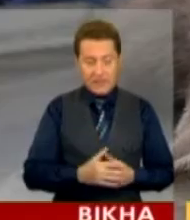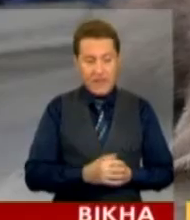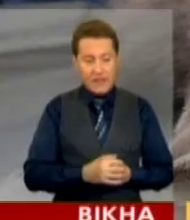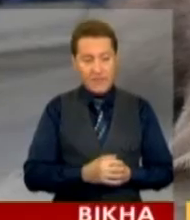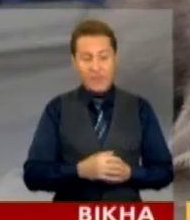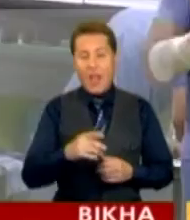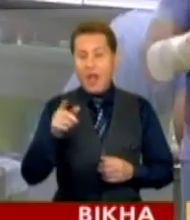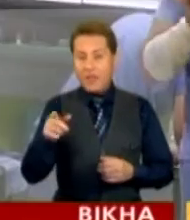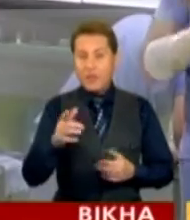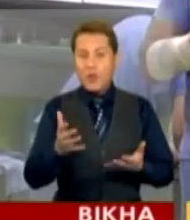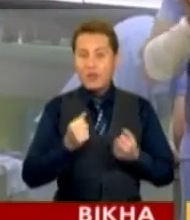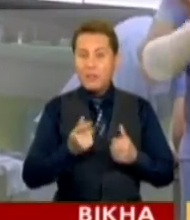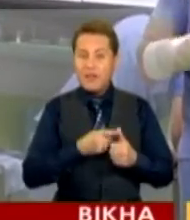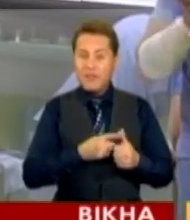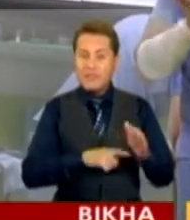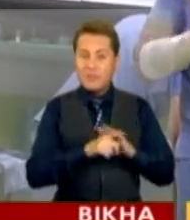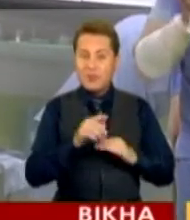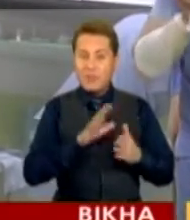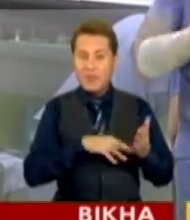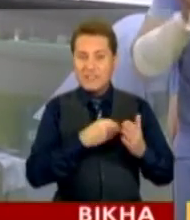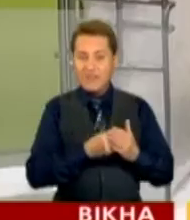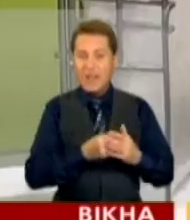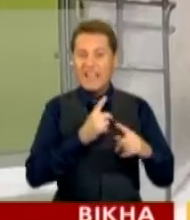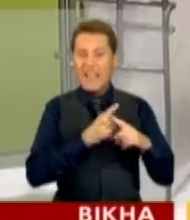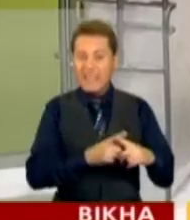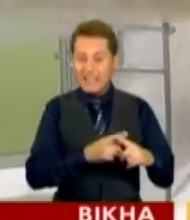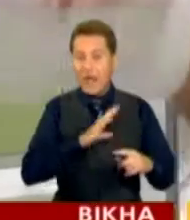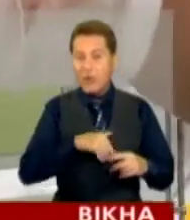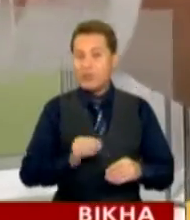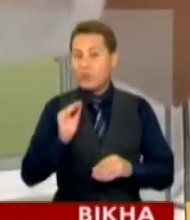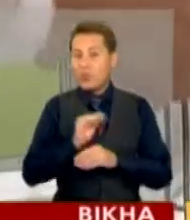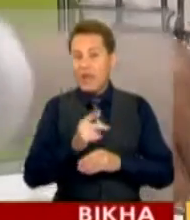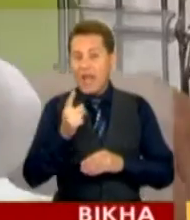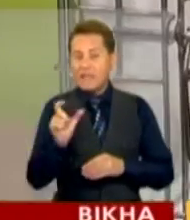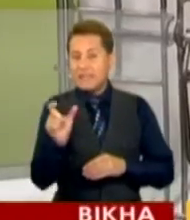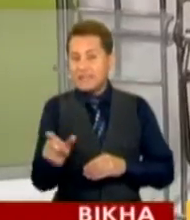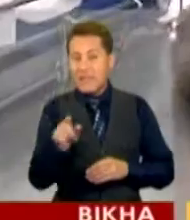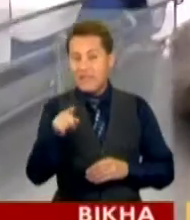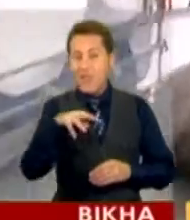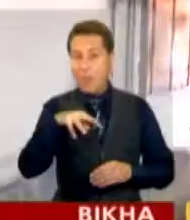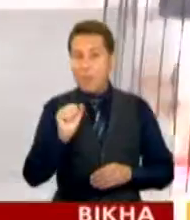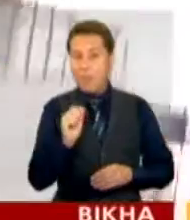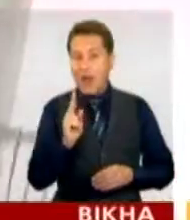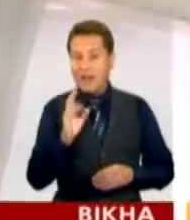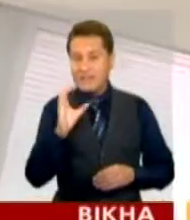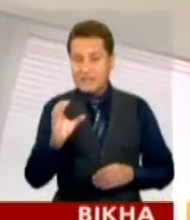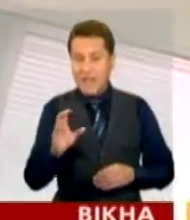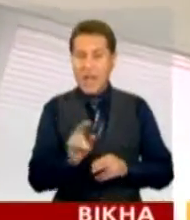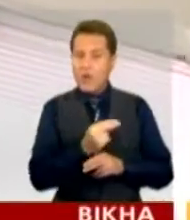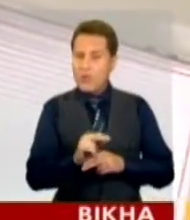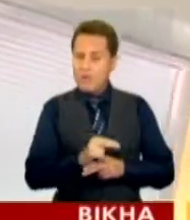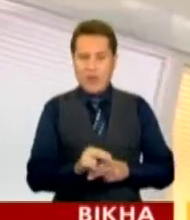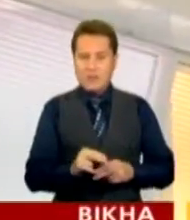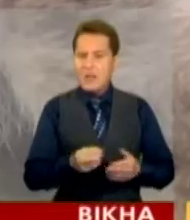клініці кошеня отримало ім'я. Спочатку його називали пацієнт Ікс, потім додали ще один склад. Тепер він Макс. Лікування коштує